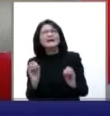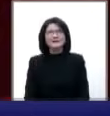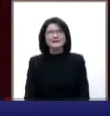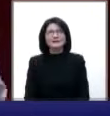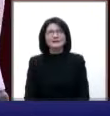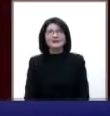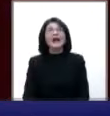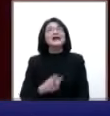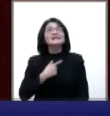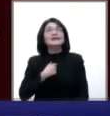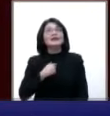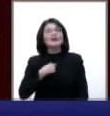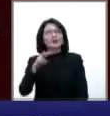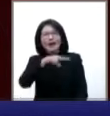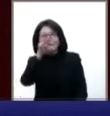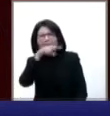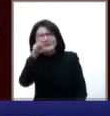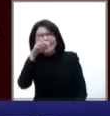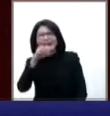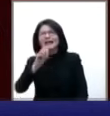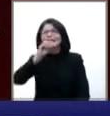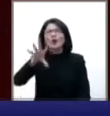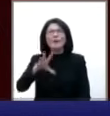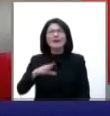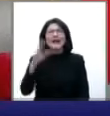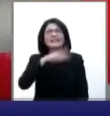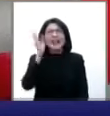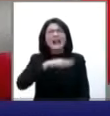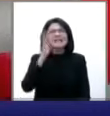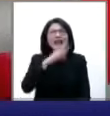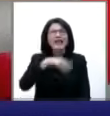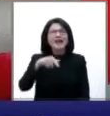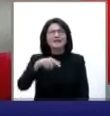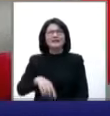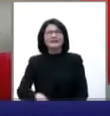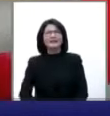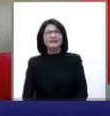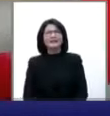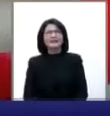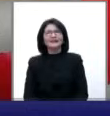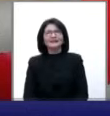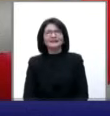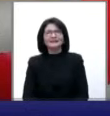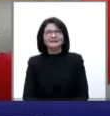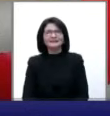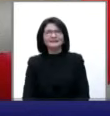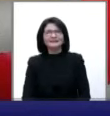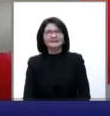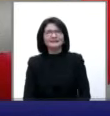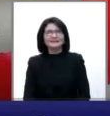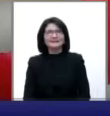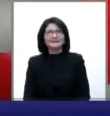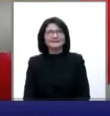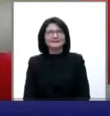nah kemudian Eh ini kalau kita tanyakan lagi mengenai bagaimana karakter dari Mas Gibran seperti ini apakah ini